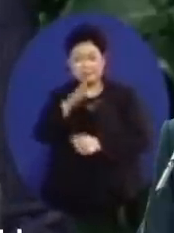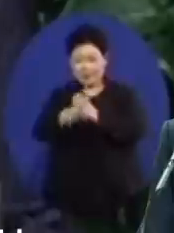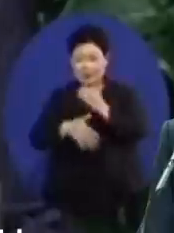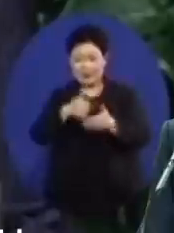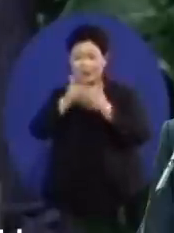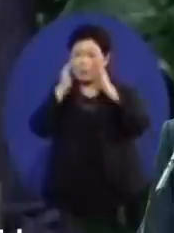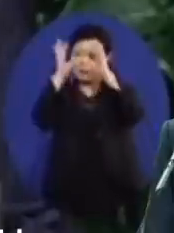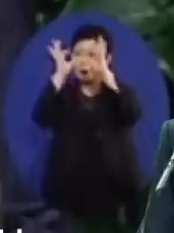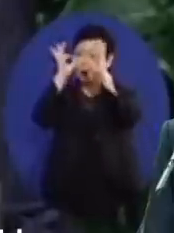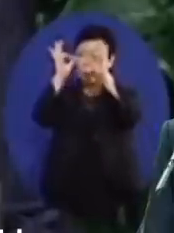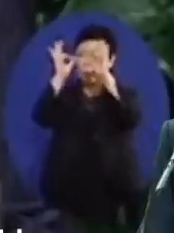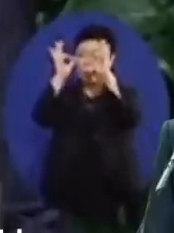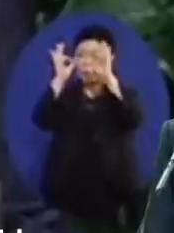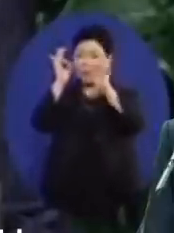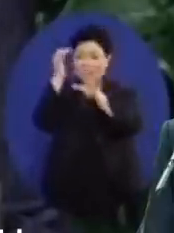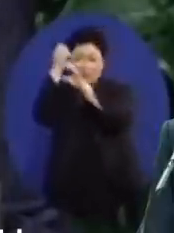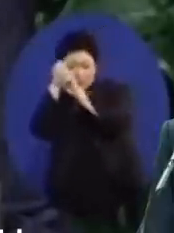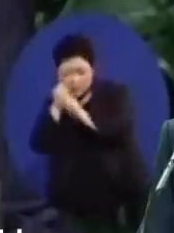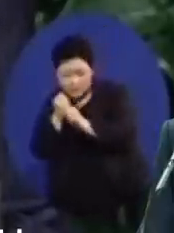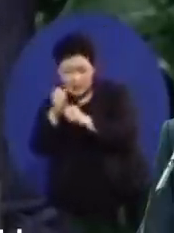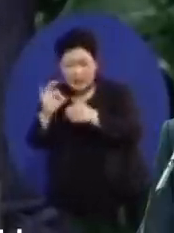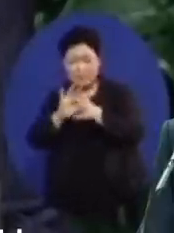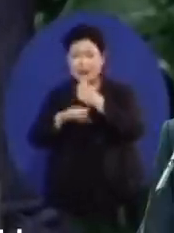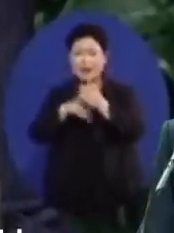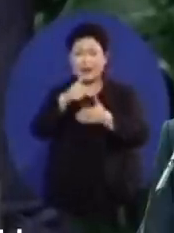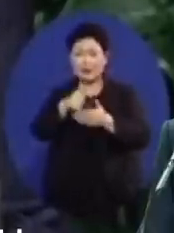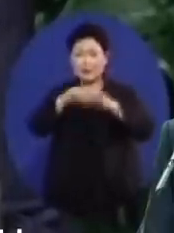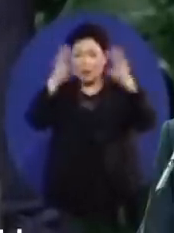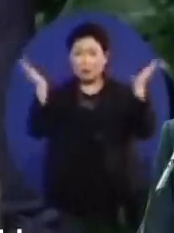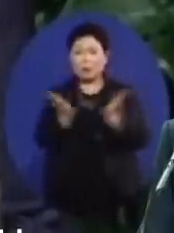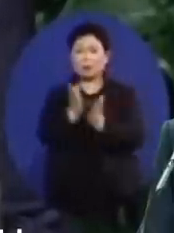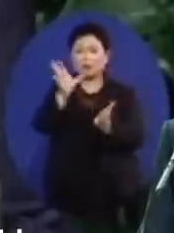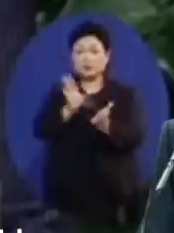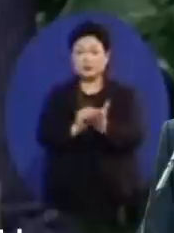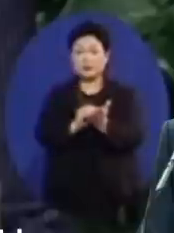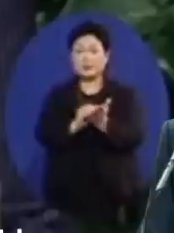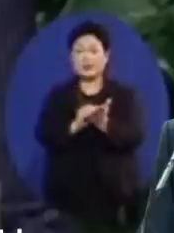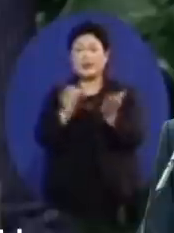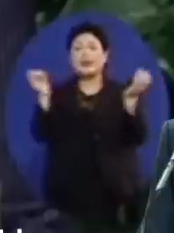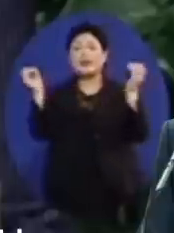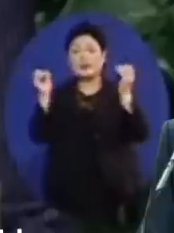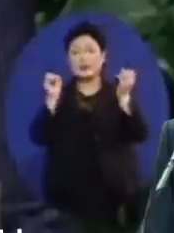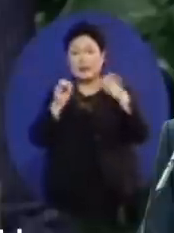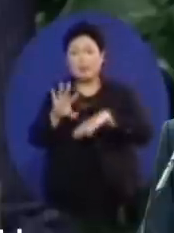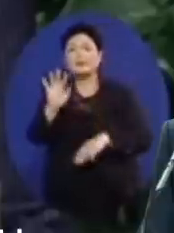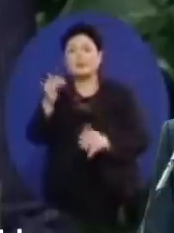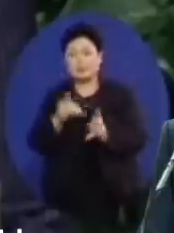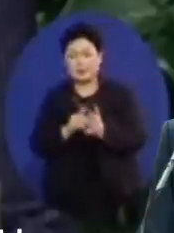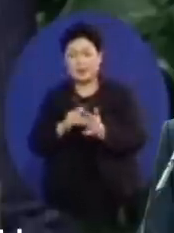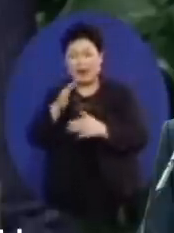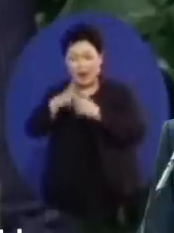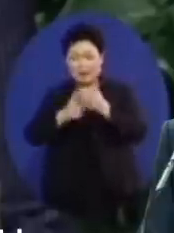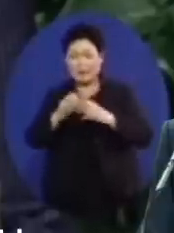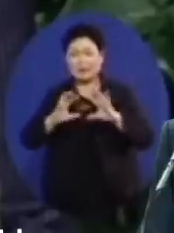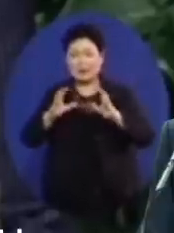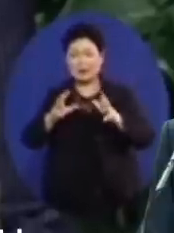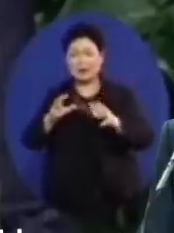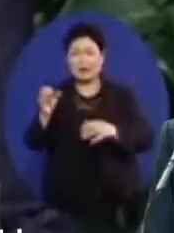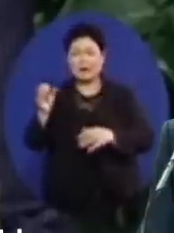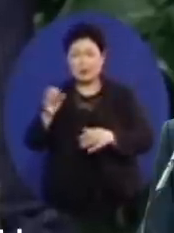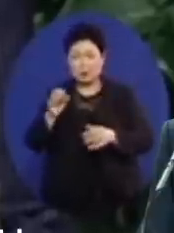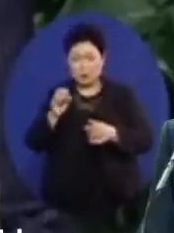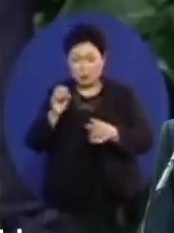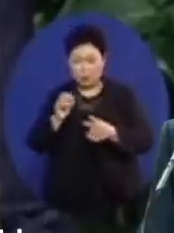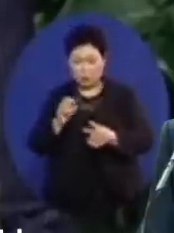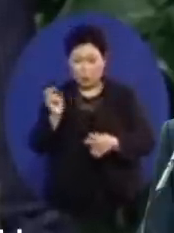하나님을 바라보고 의지하면 하나님이 모든 문제의 해답이 되시는 것입니다. 그 나라와 그 의를 먼저 구하라.